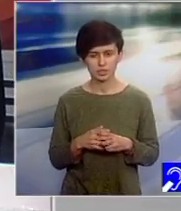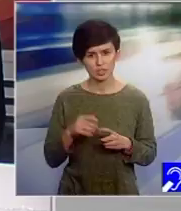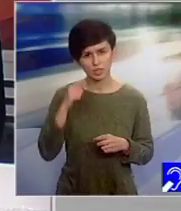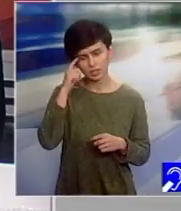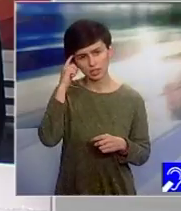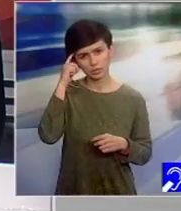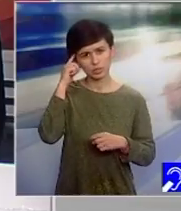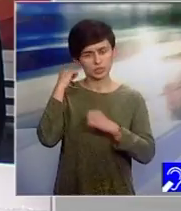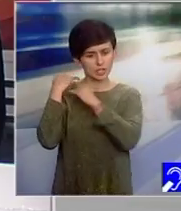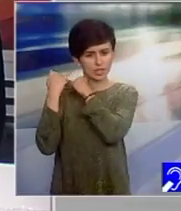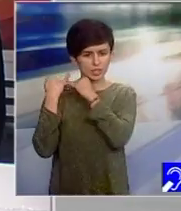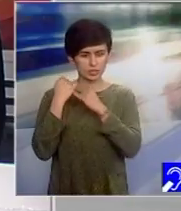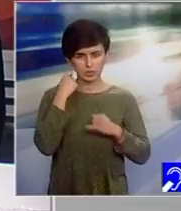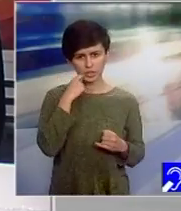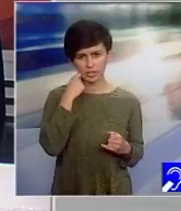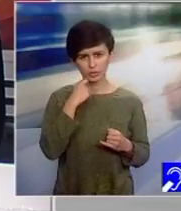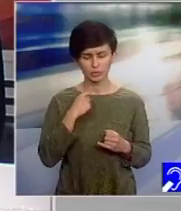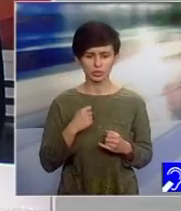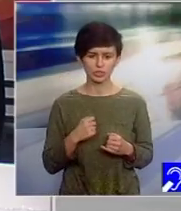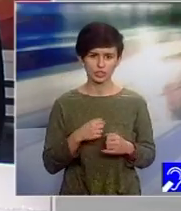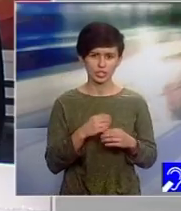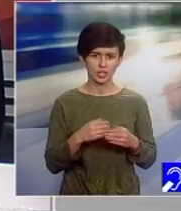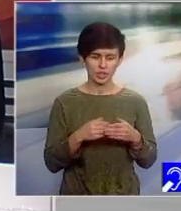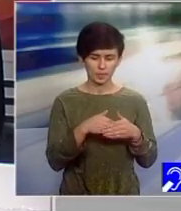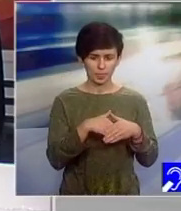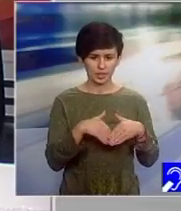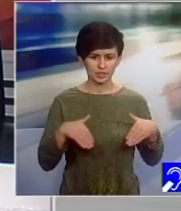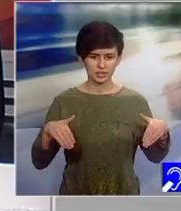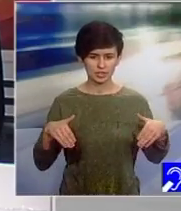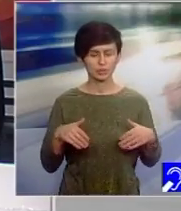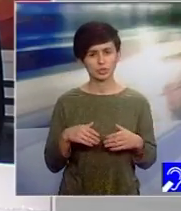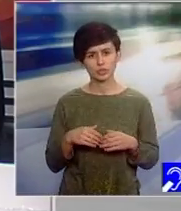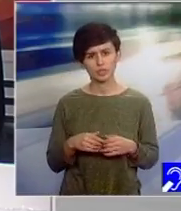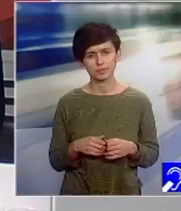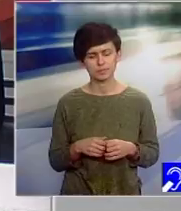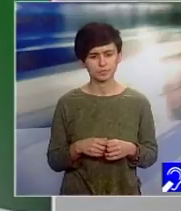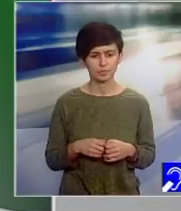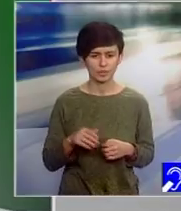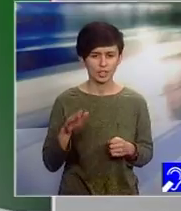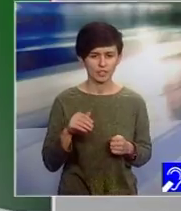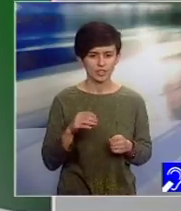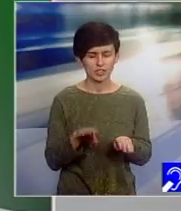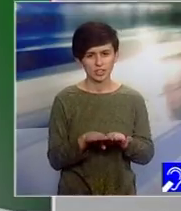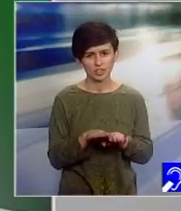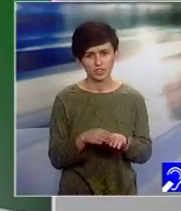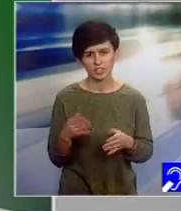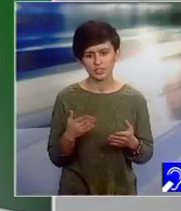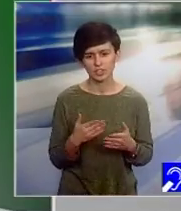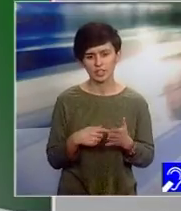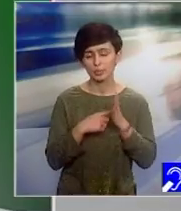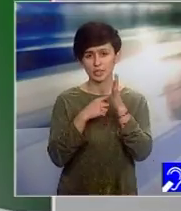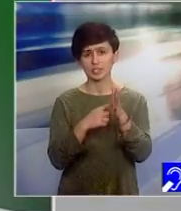istoriei Clujului și a zidului cetății. Aveți colegi cărora le duceți informațiile mai